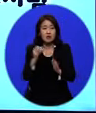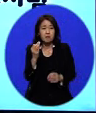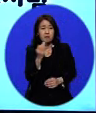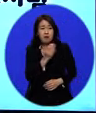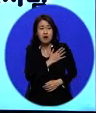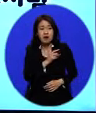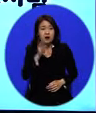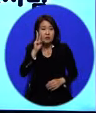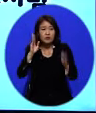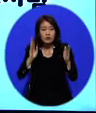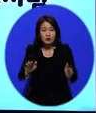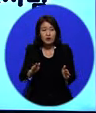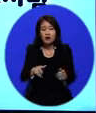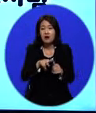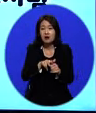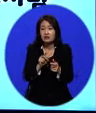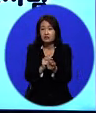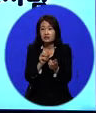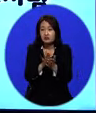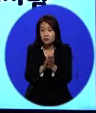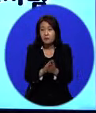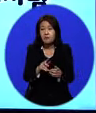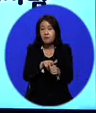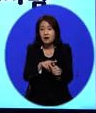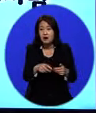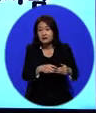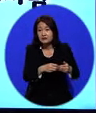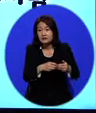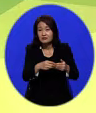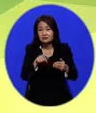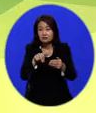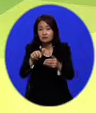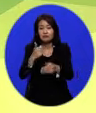벼락부자는 3일 동안 마부처럼 직접 말을 꿀고 걸어갔다.